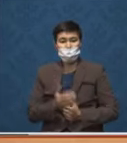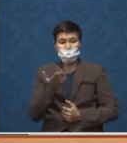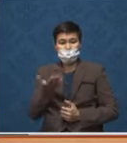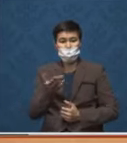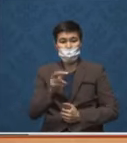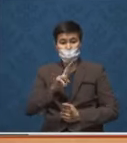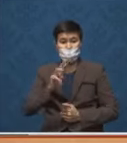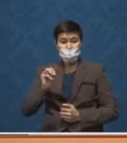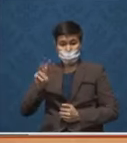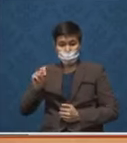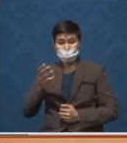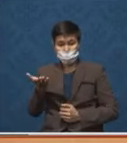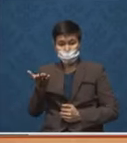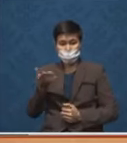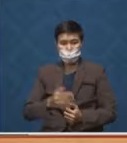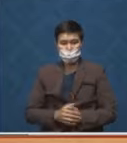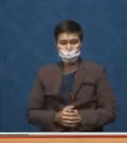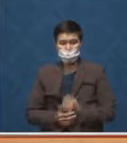รัฐมนตรีครับ